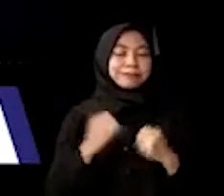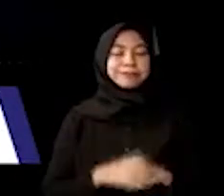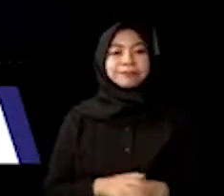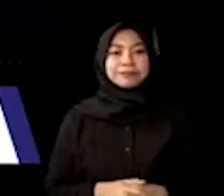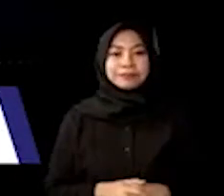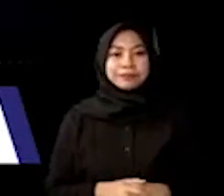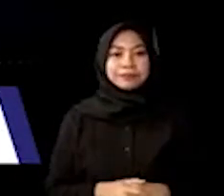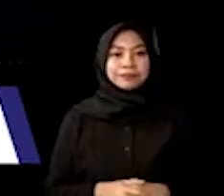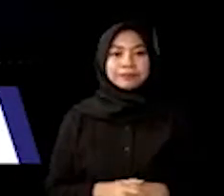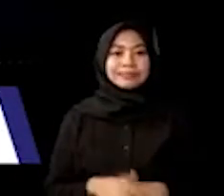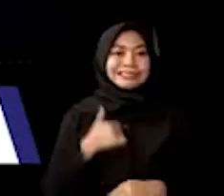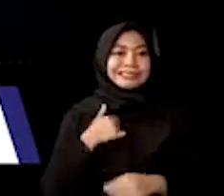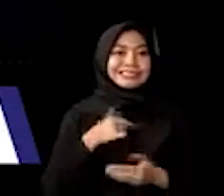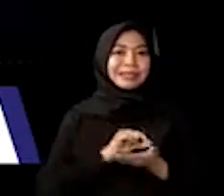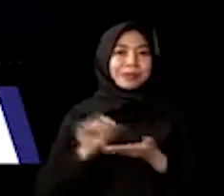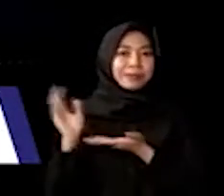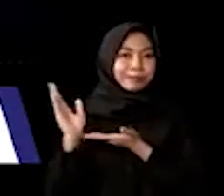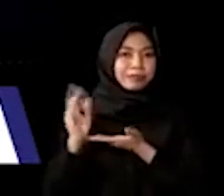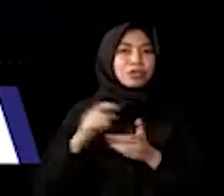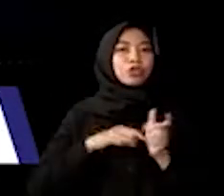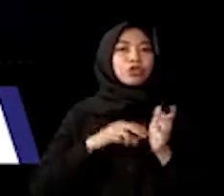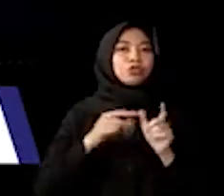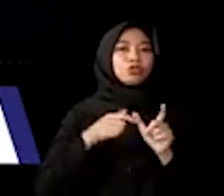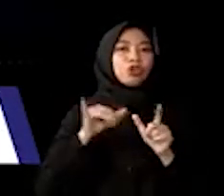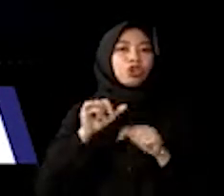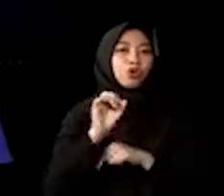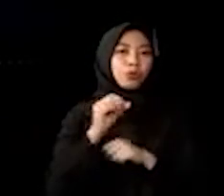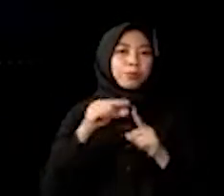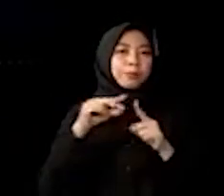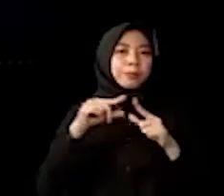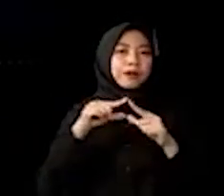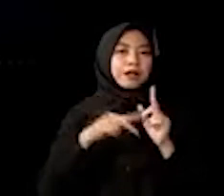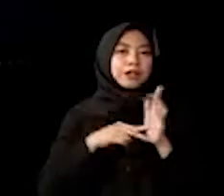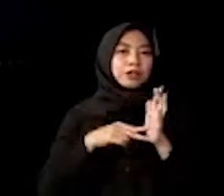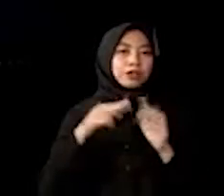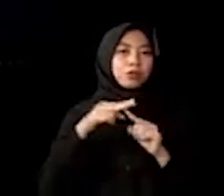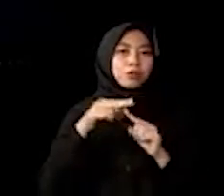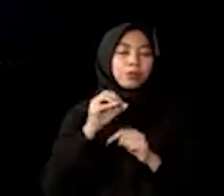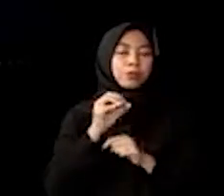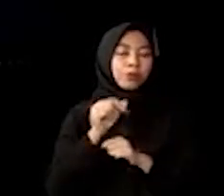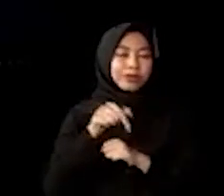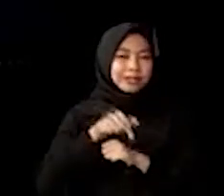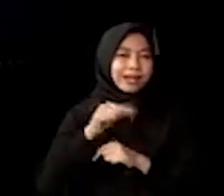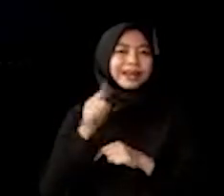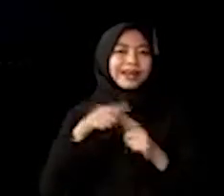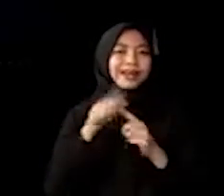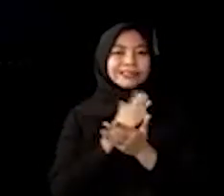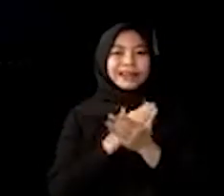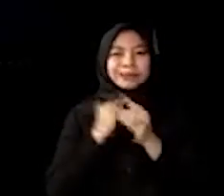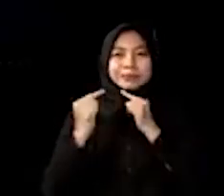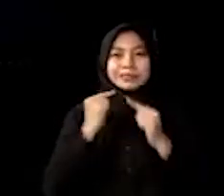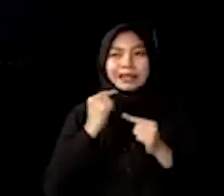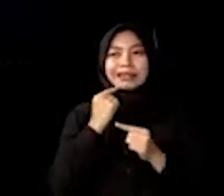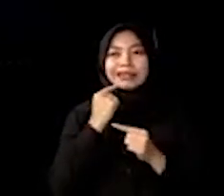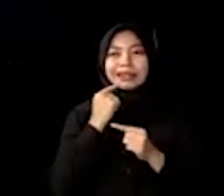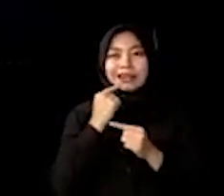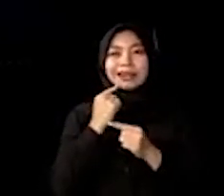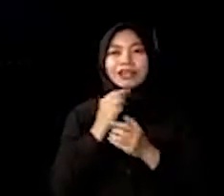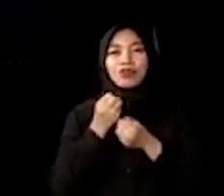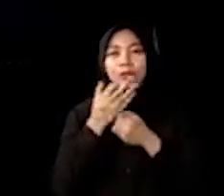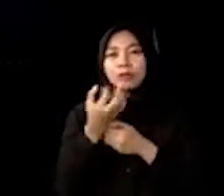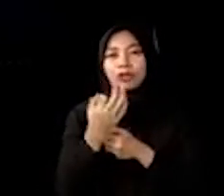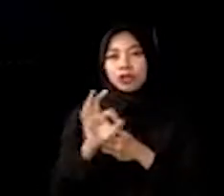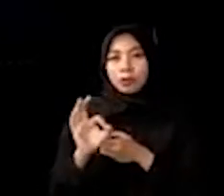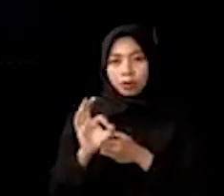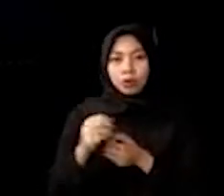Sekali lagi saya Suryo Pratomo senang sekali bisa menemani Anda dalam bincang-bincang mengenai perkembangan terbaru